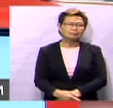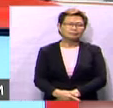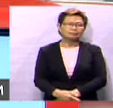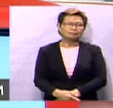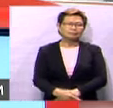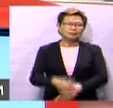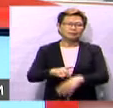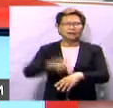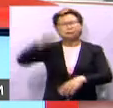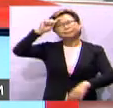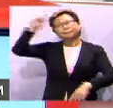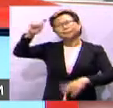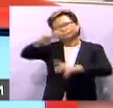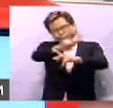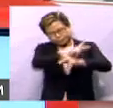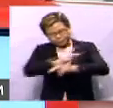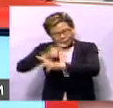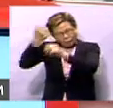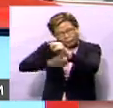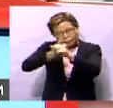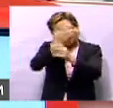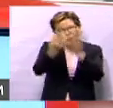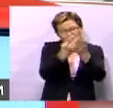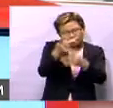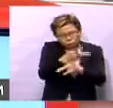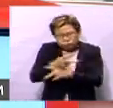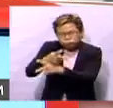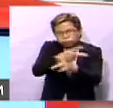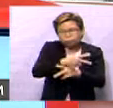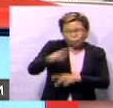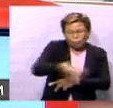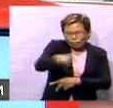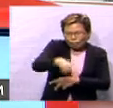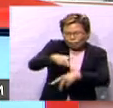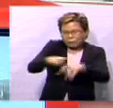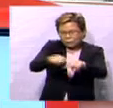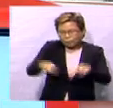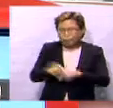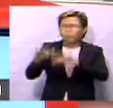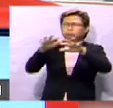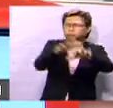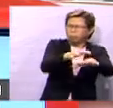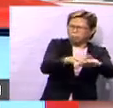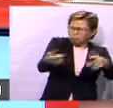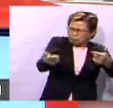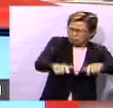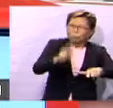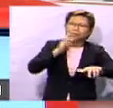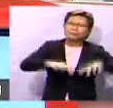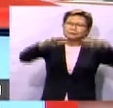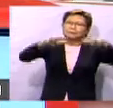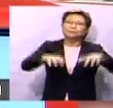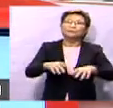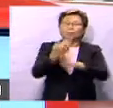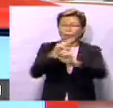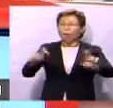Sementara itu, di Terengganu, rondaan setiap 4 jam dijalankan di kawasan tumpuan sering berlakunya banjir. Persiapan